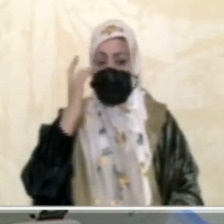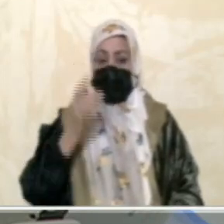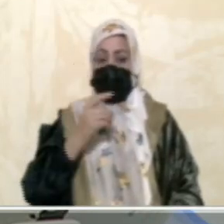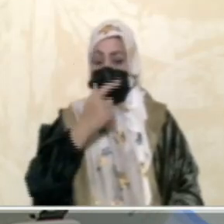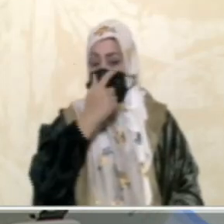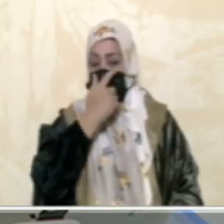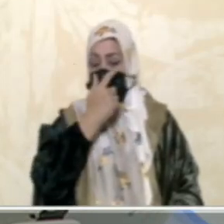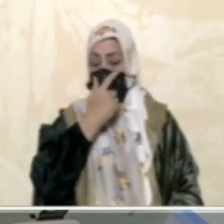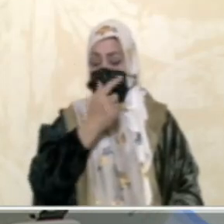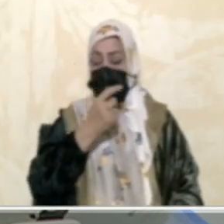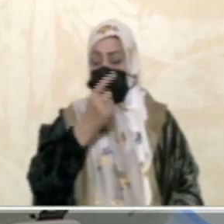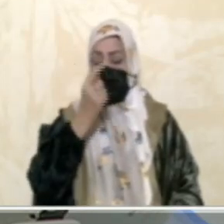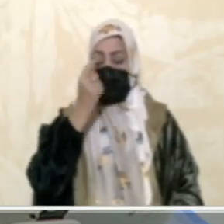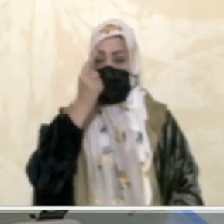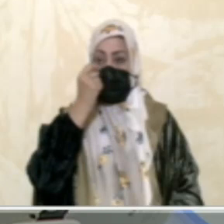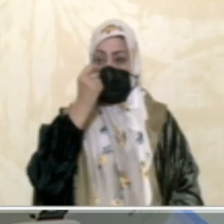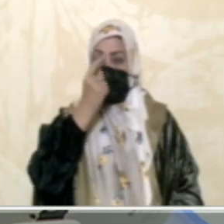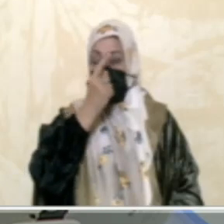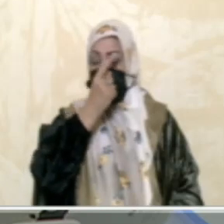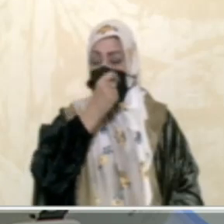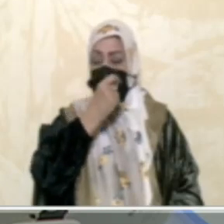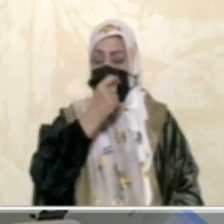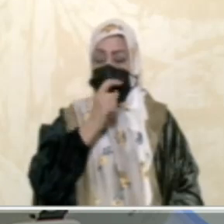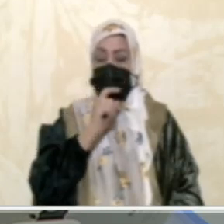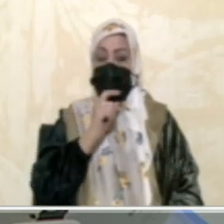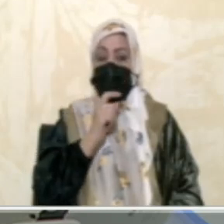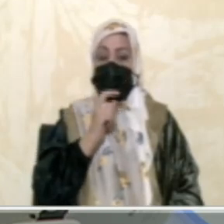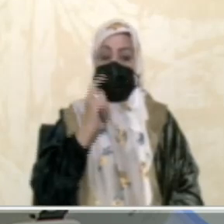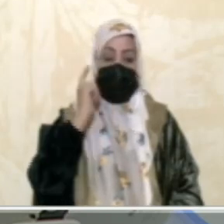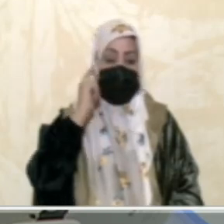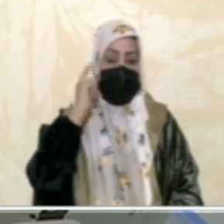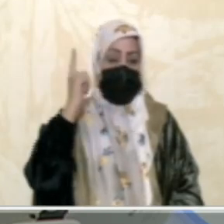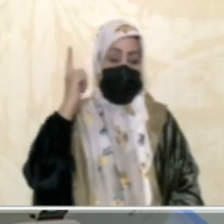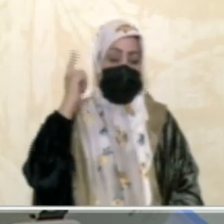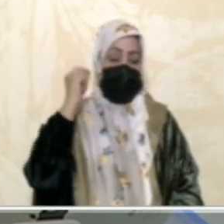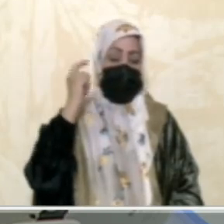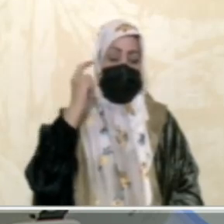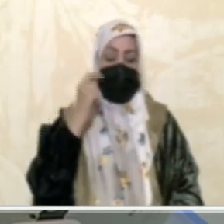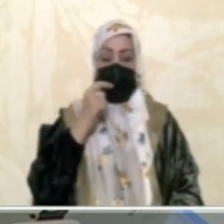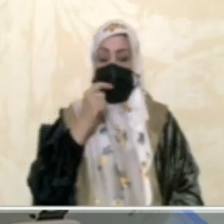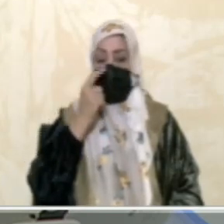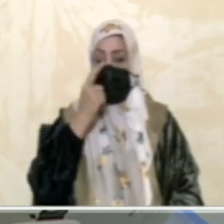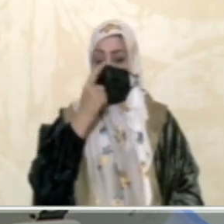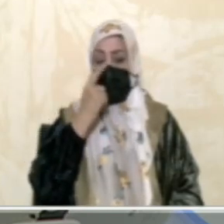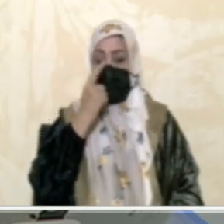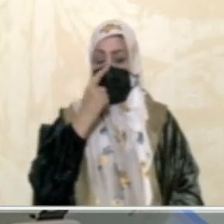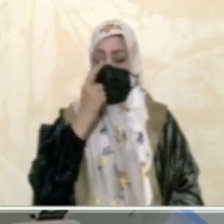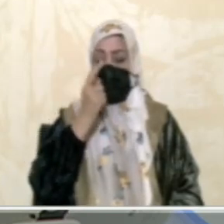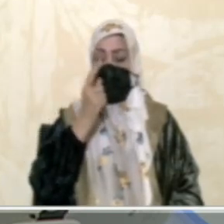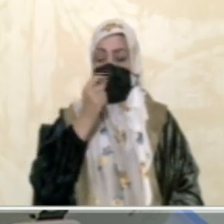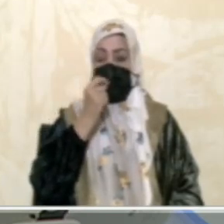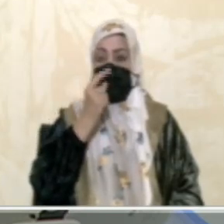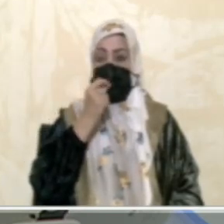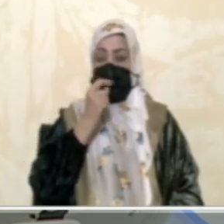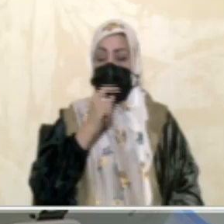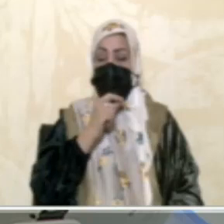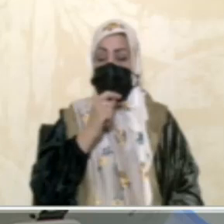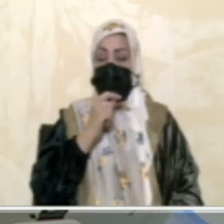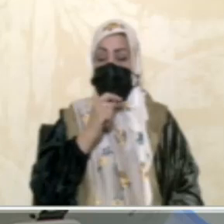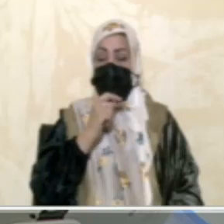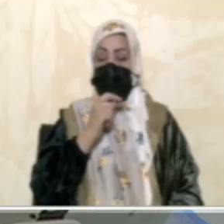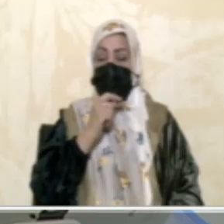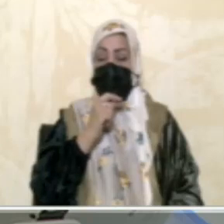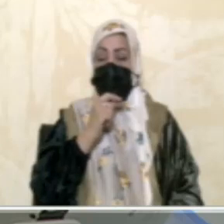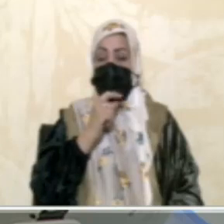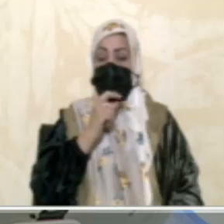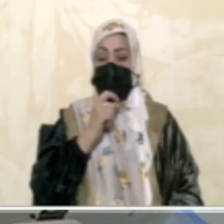ومنفذ الاذن ومنفذ الانف ومنفذ الدبر الثلاثه